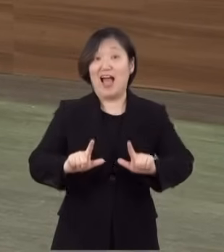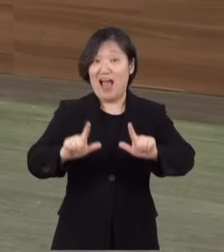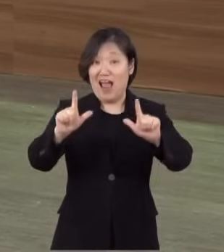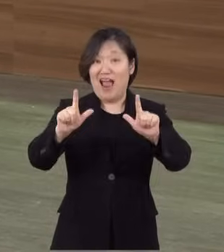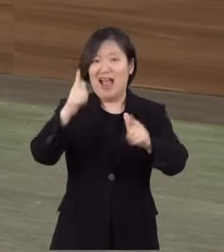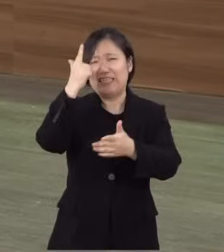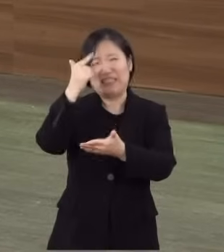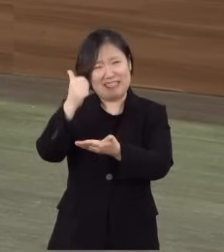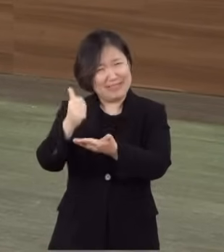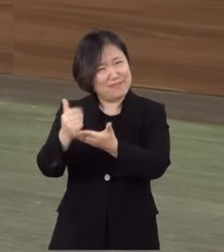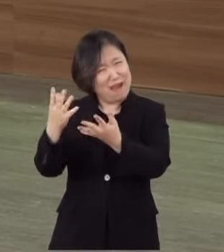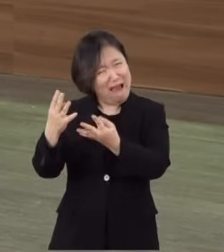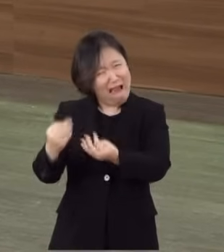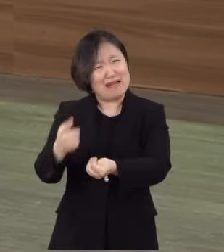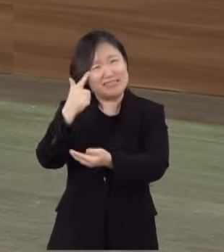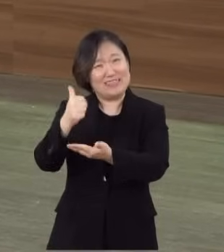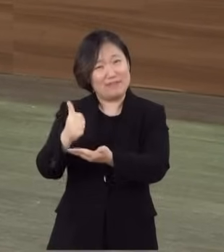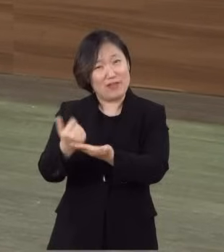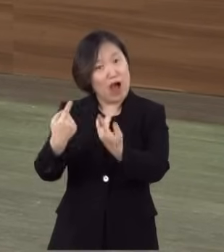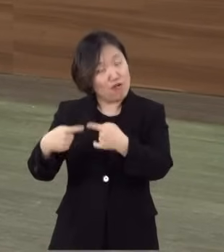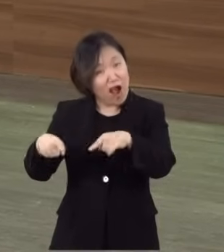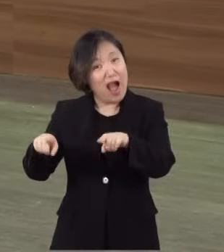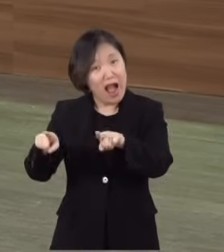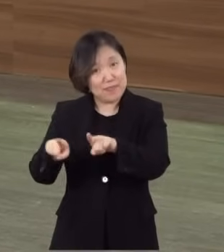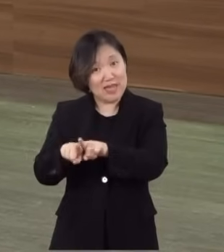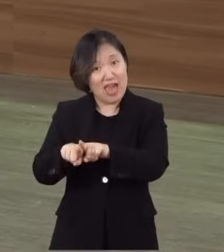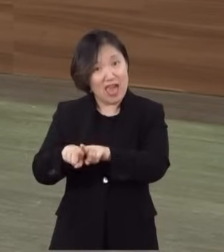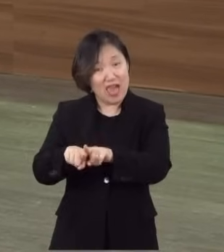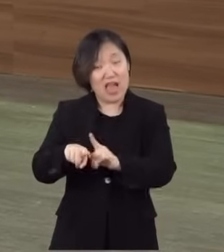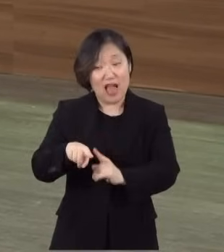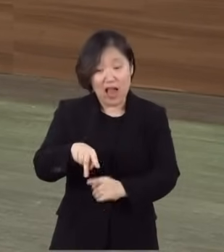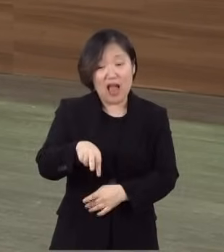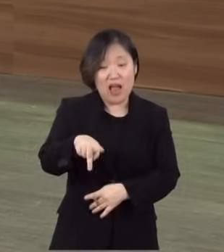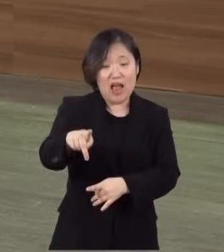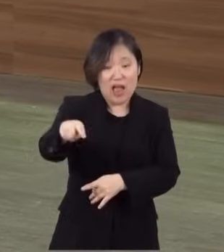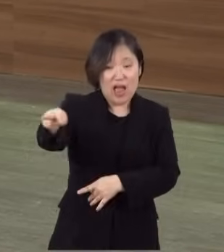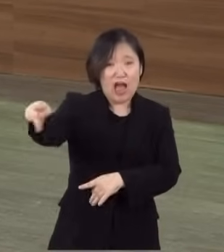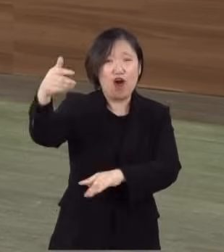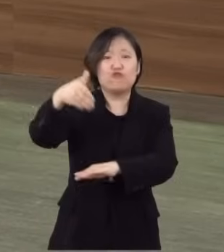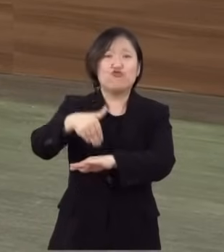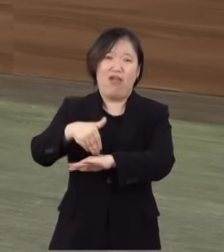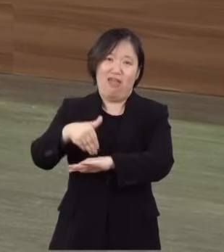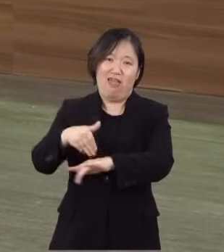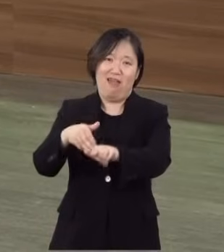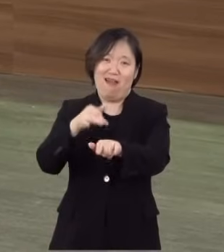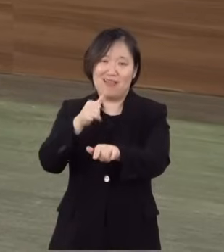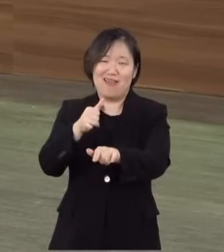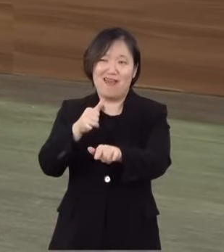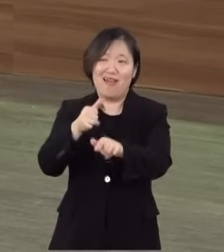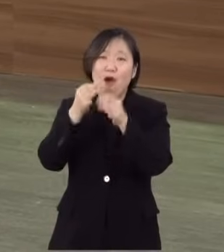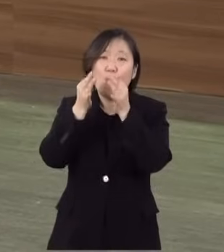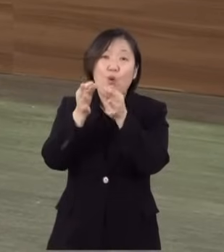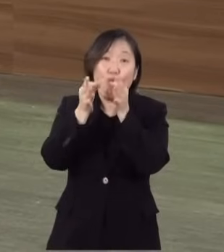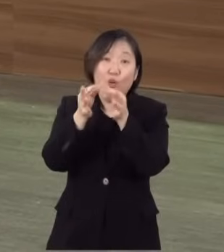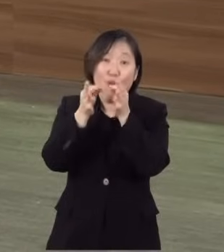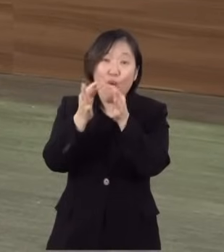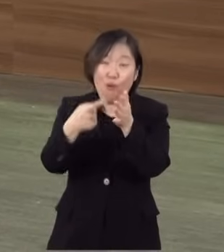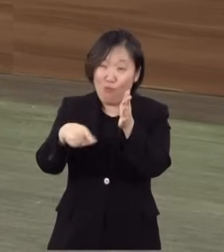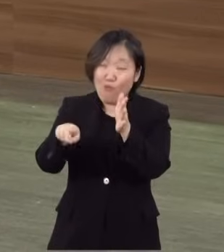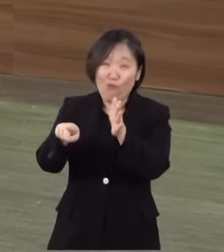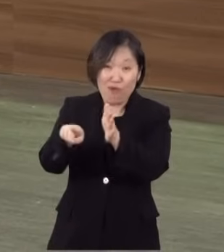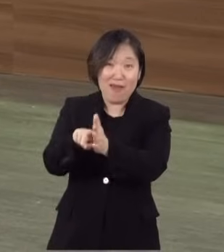어느 날 수많은 비구들과 함께 유행을 하면서 널리